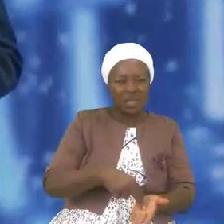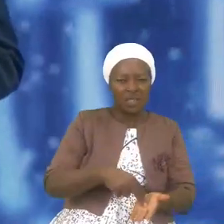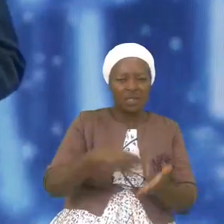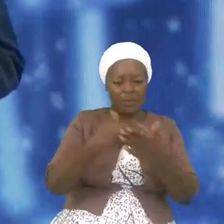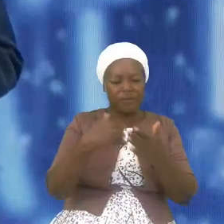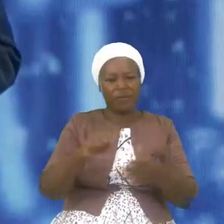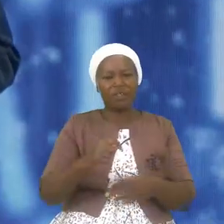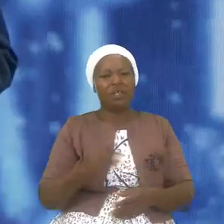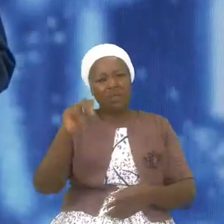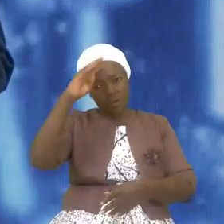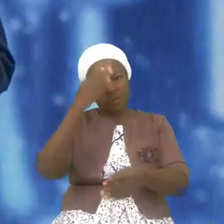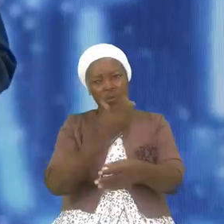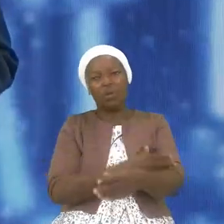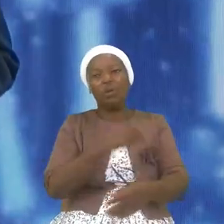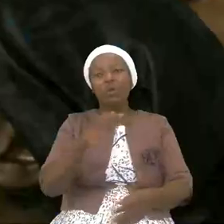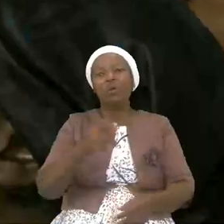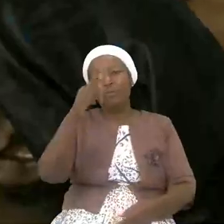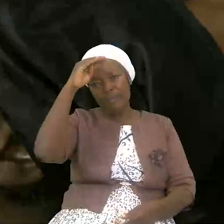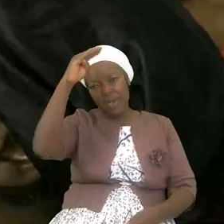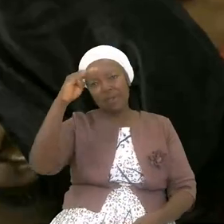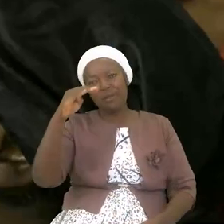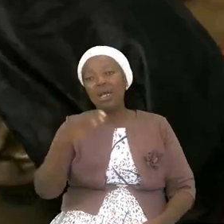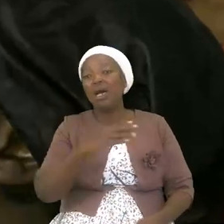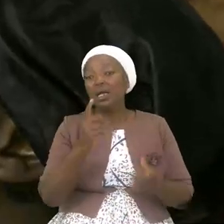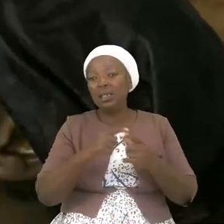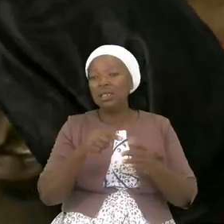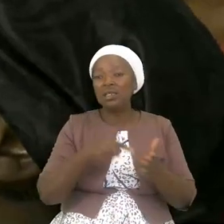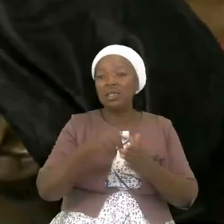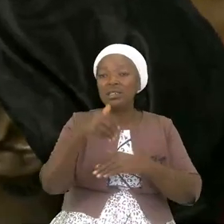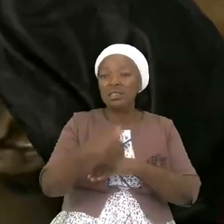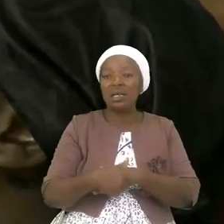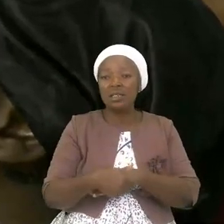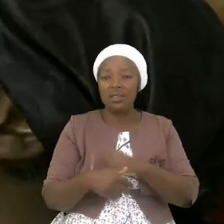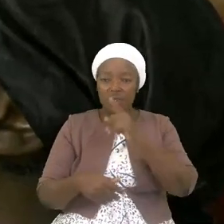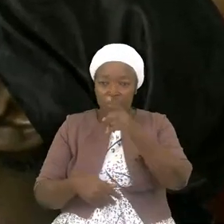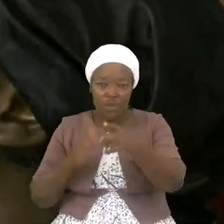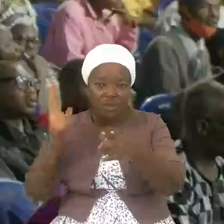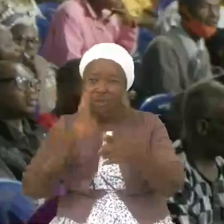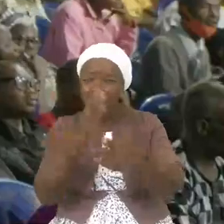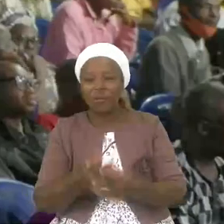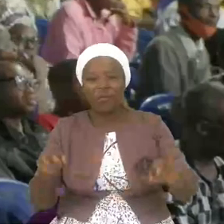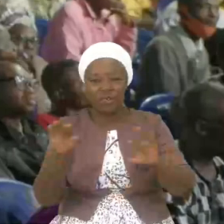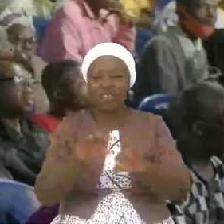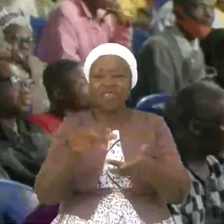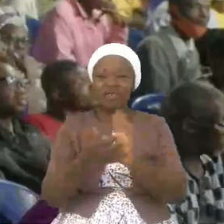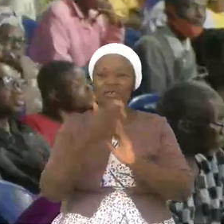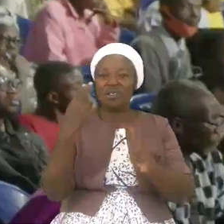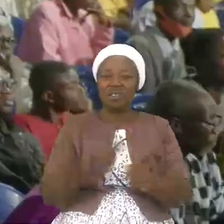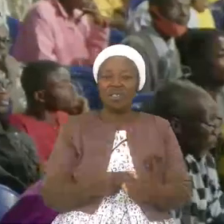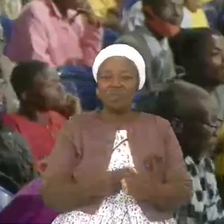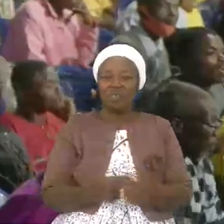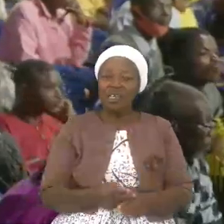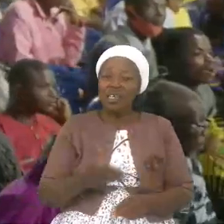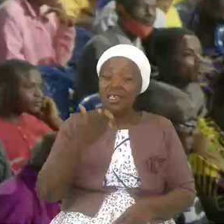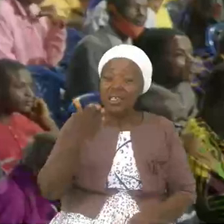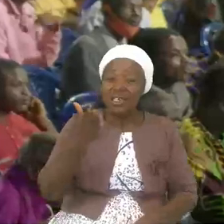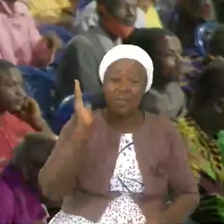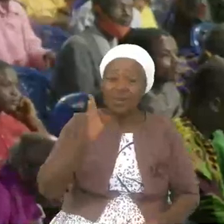tenir devant le Fils de l'homme. Et ce soir, tu seras digne. Il n'y aura pas